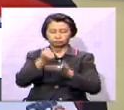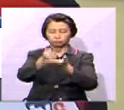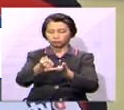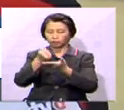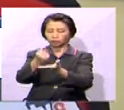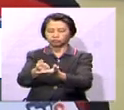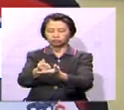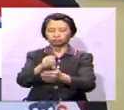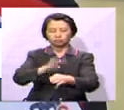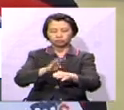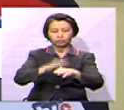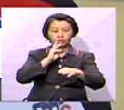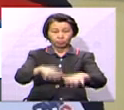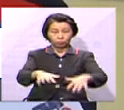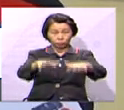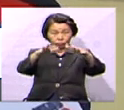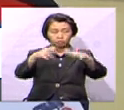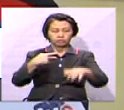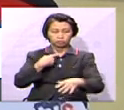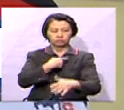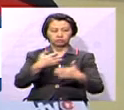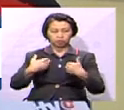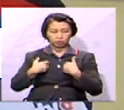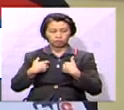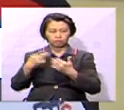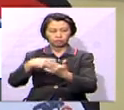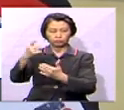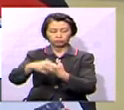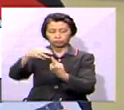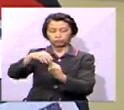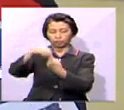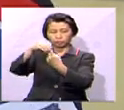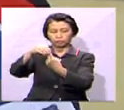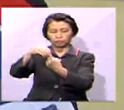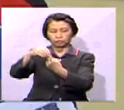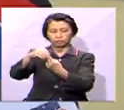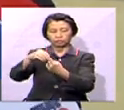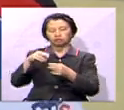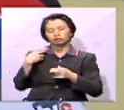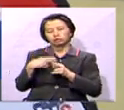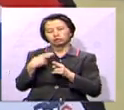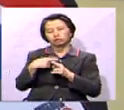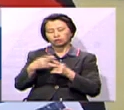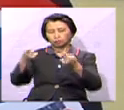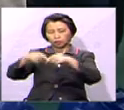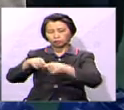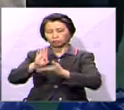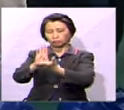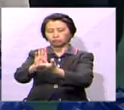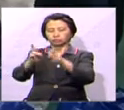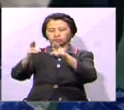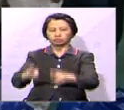di waktu bencana, kita juga ada program khusus, apa kita panggil ialah UMNO Bantu Rakyat.